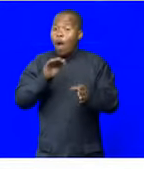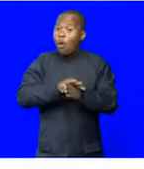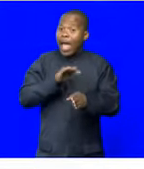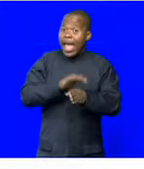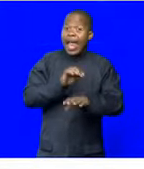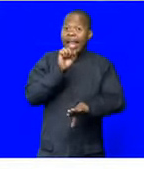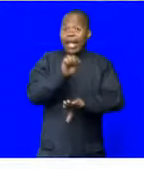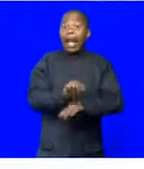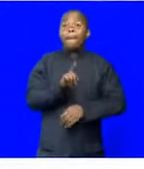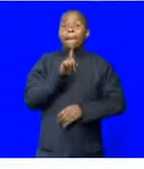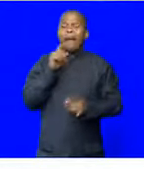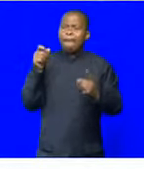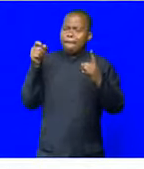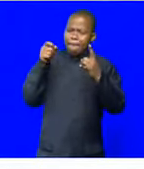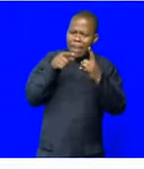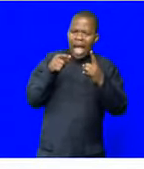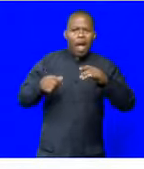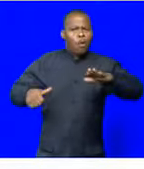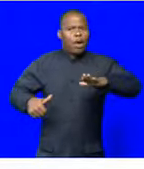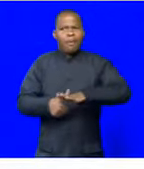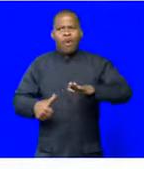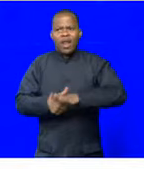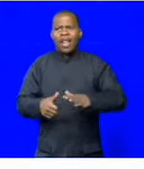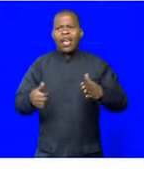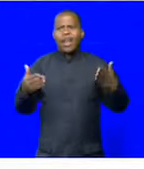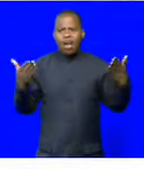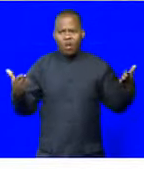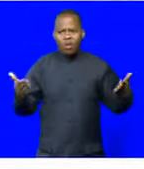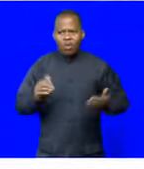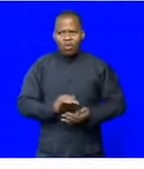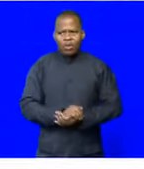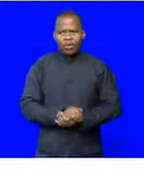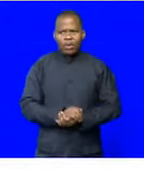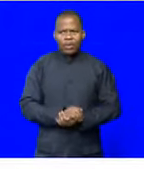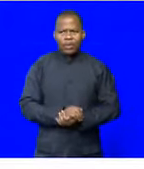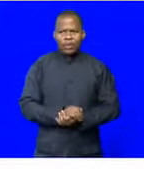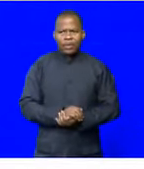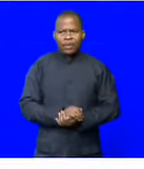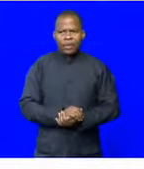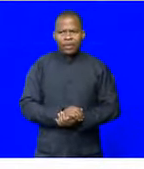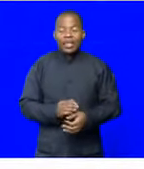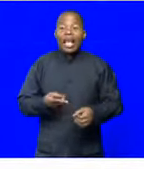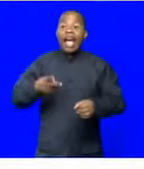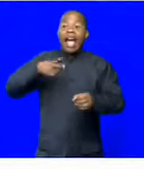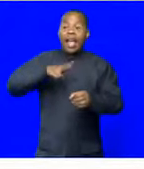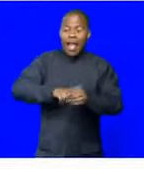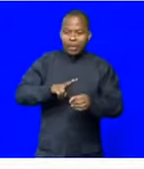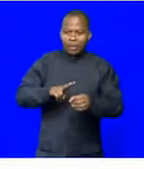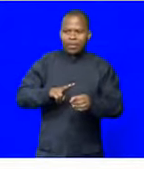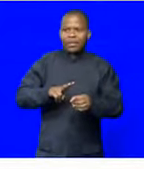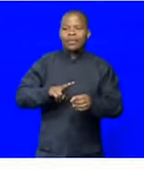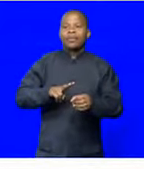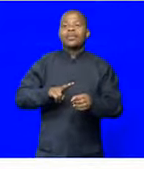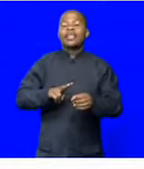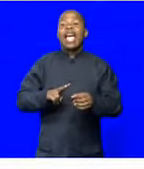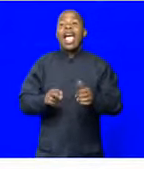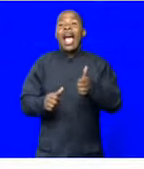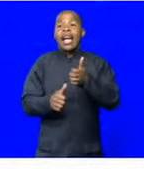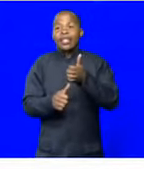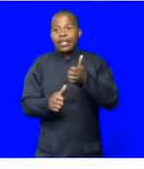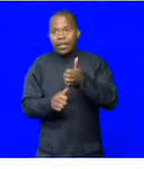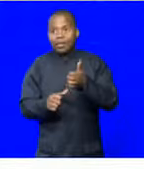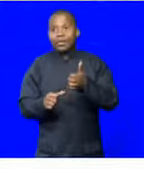but nalingakalishaya igoli. Kutele i-results lenhlelo ongayithola. Kanzi Teresa Changari lolisekela lemqeqesho